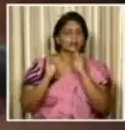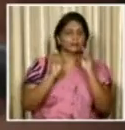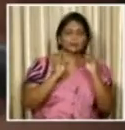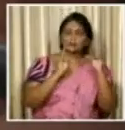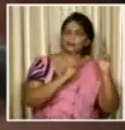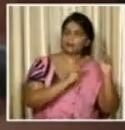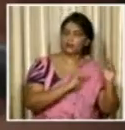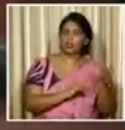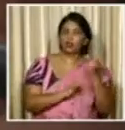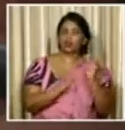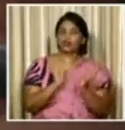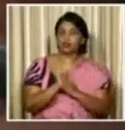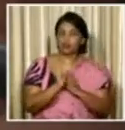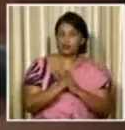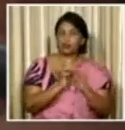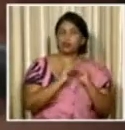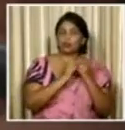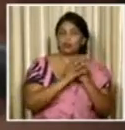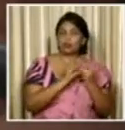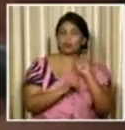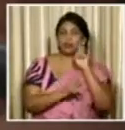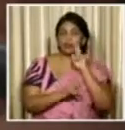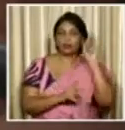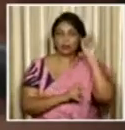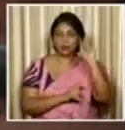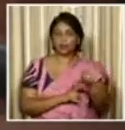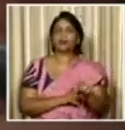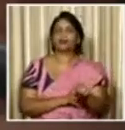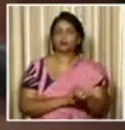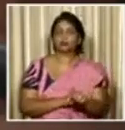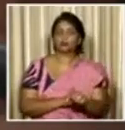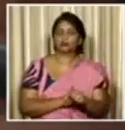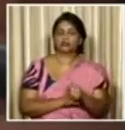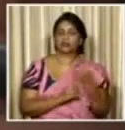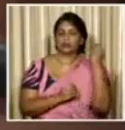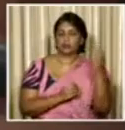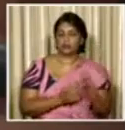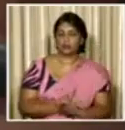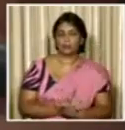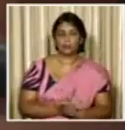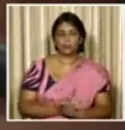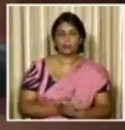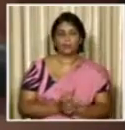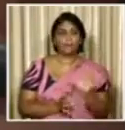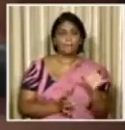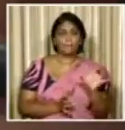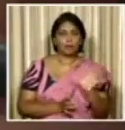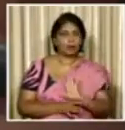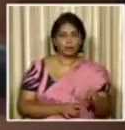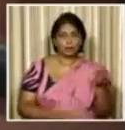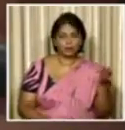ඇදලා මුදල් කාර්ක සභාවේ ප්‍රශ්න විසඳුවේ රනිල් වික්‍රමසිංහ සංඥාව ආවට පස්සේ. පම්බේක් නෙවෙයිද?